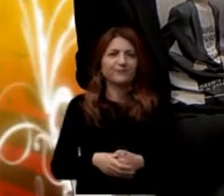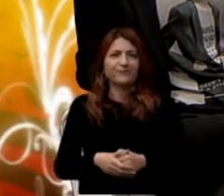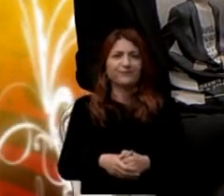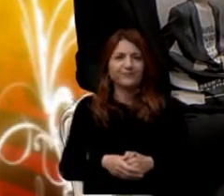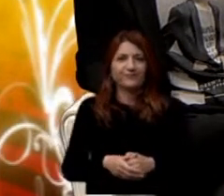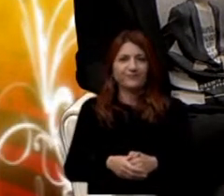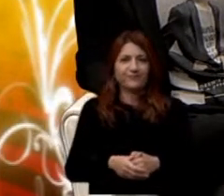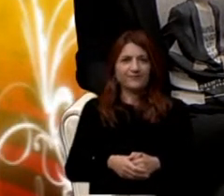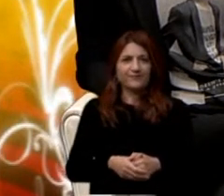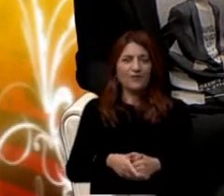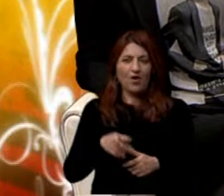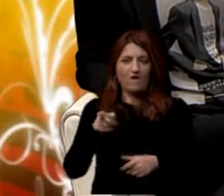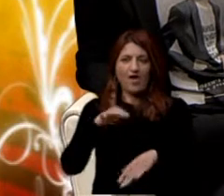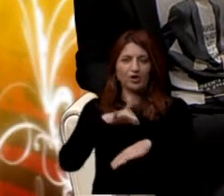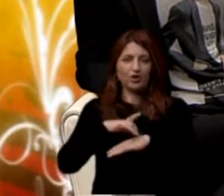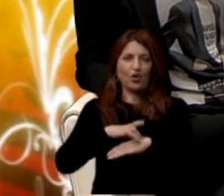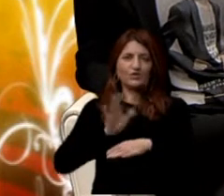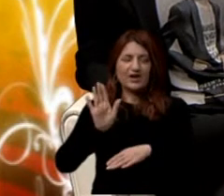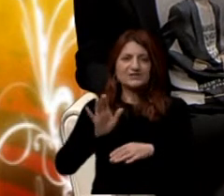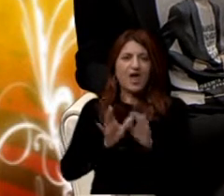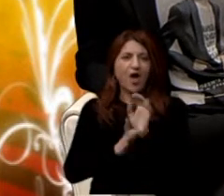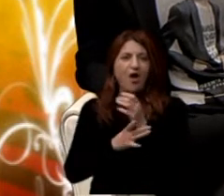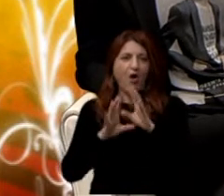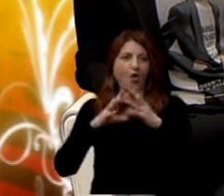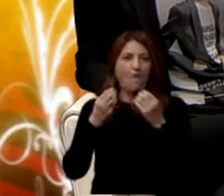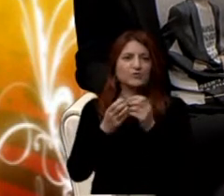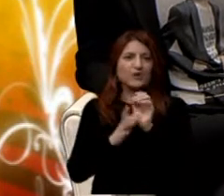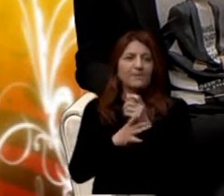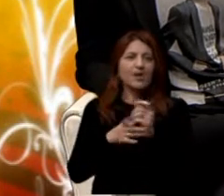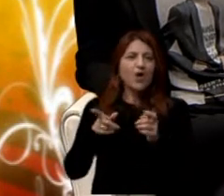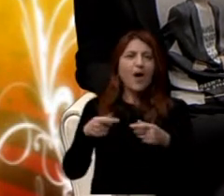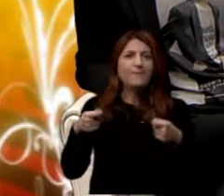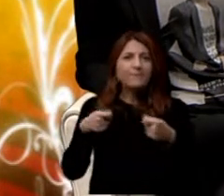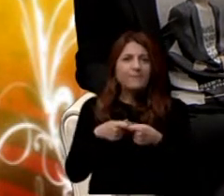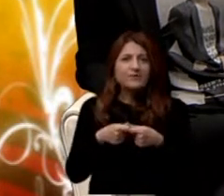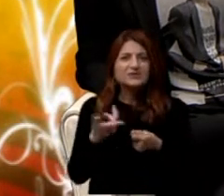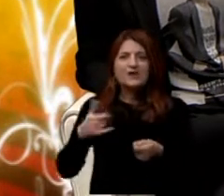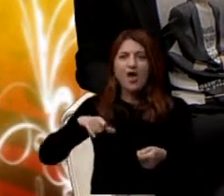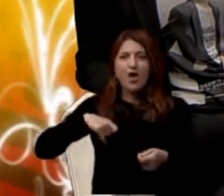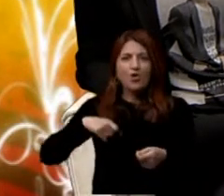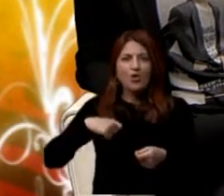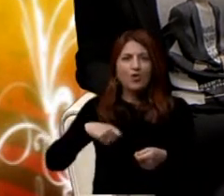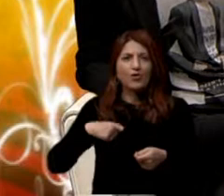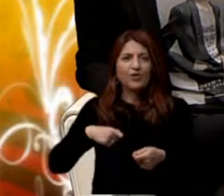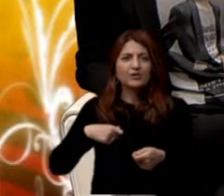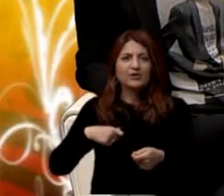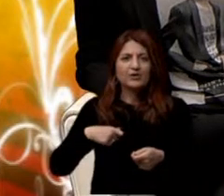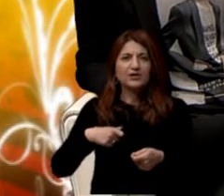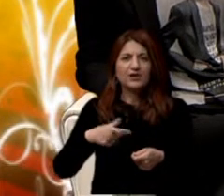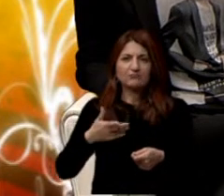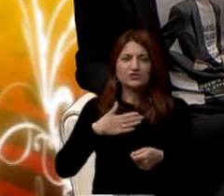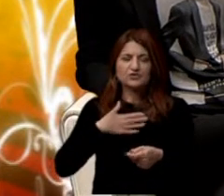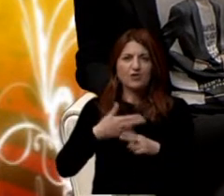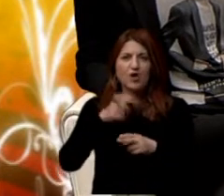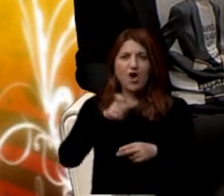da je ta liječnica opće medicine uopće vezujući za dob svoga